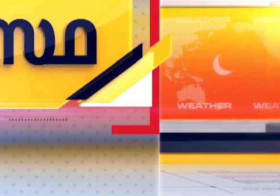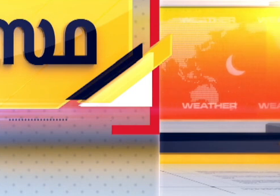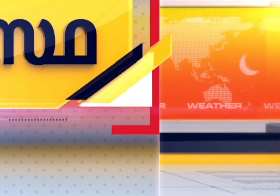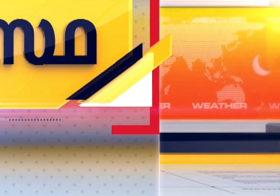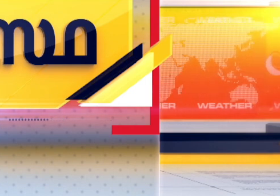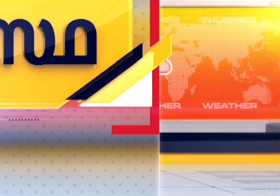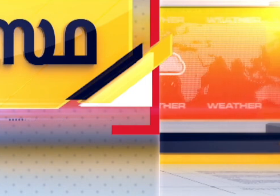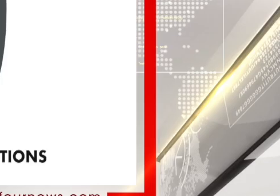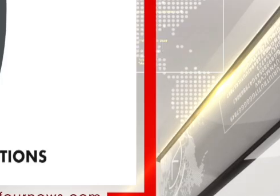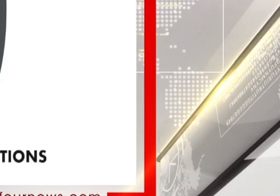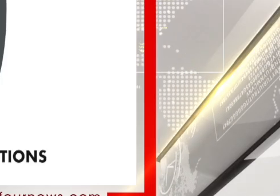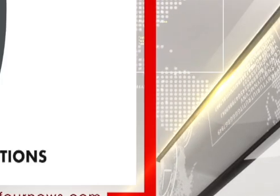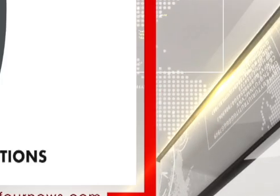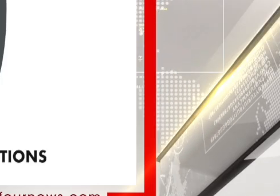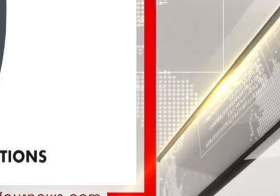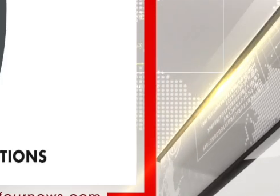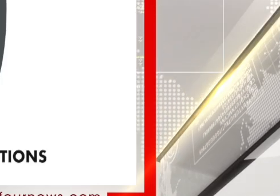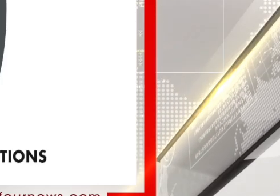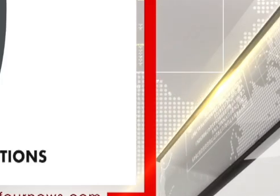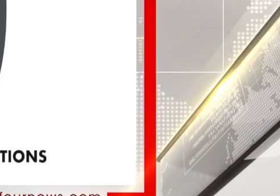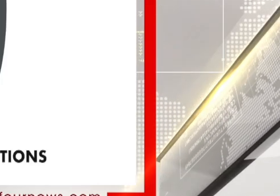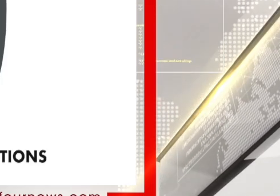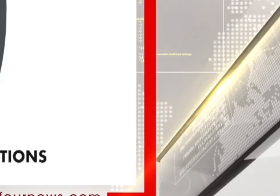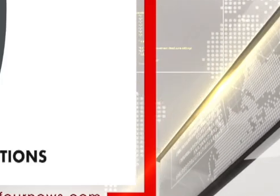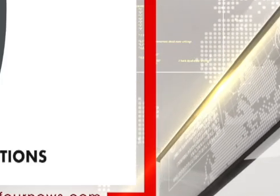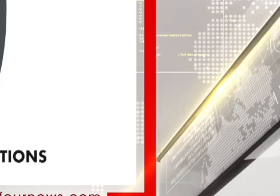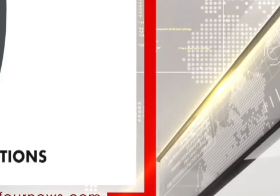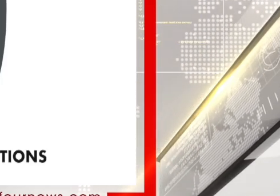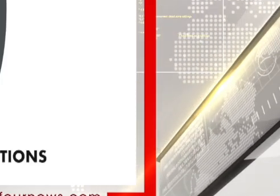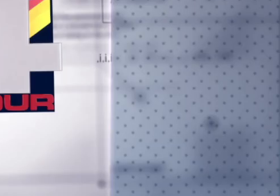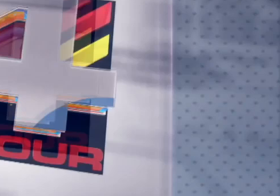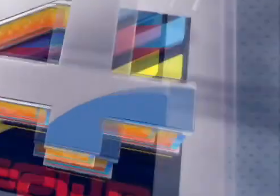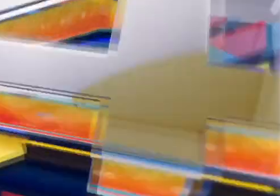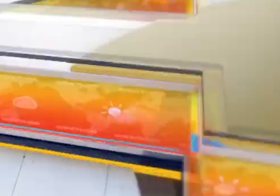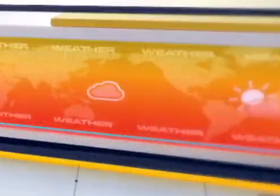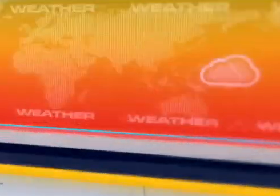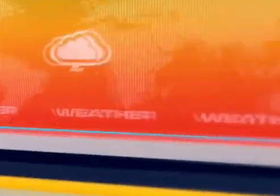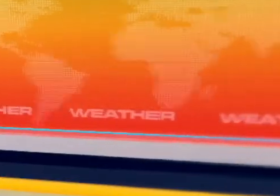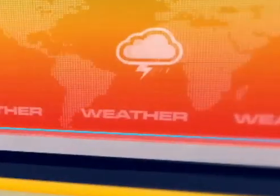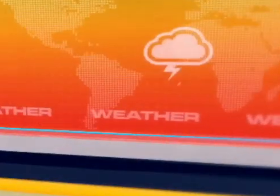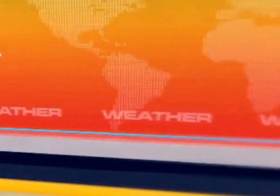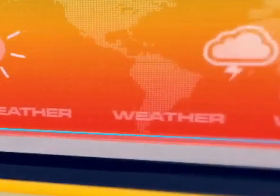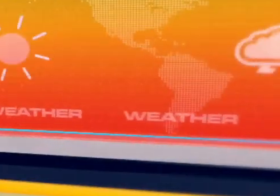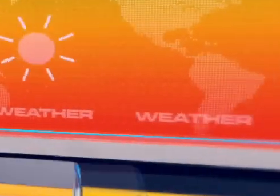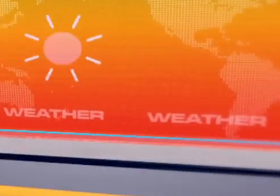കാലാവസ്ഥ സമർപ്പിക്കുന്നത് ബർജർ ഹോം ഷീൽഡ് സയന്റിഫിക് വാട്ടർ പ്രൂഫിംഗ് സൊല്യൂഷൻസ്.